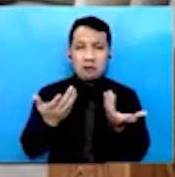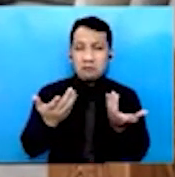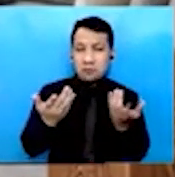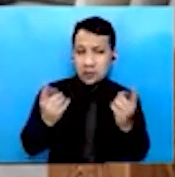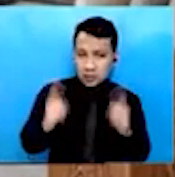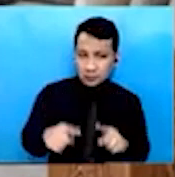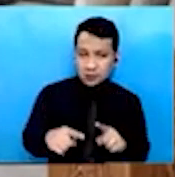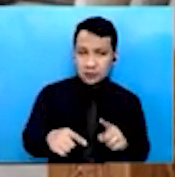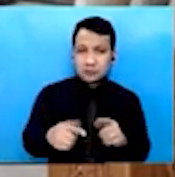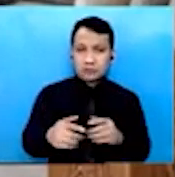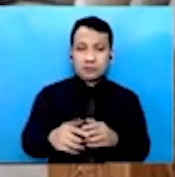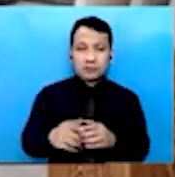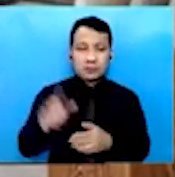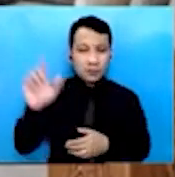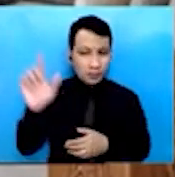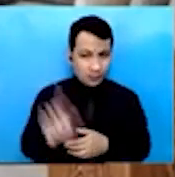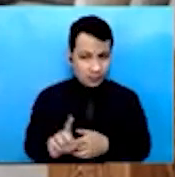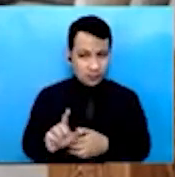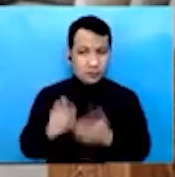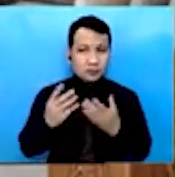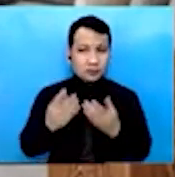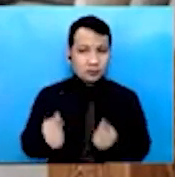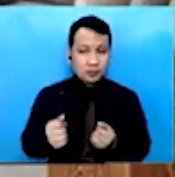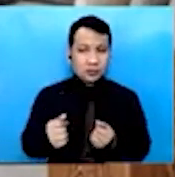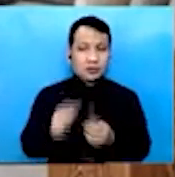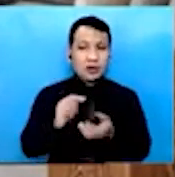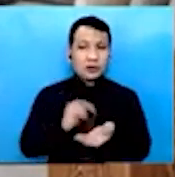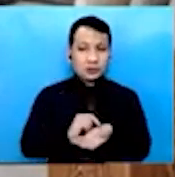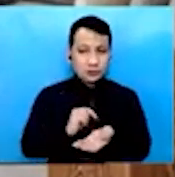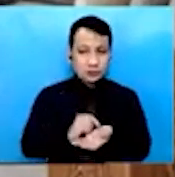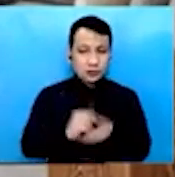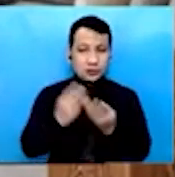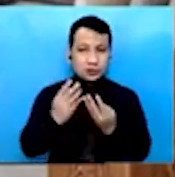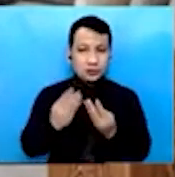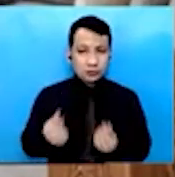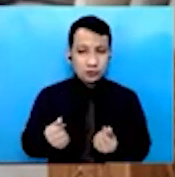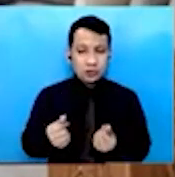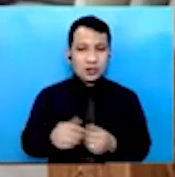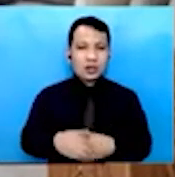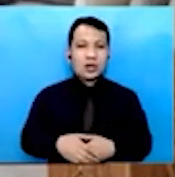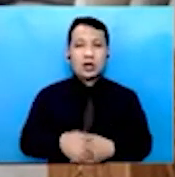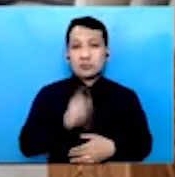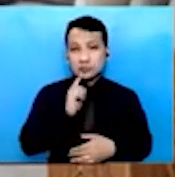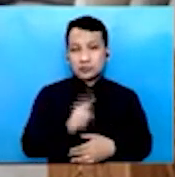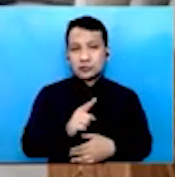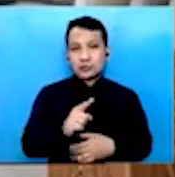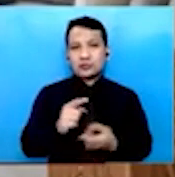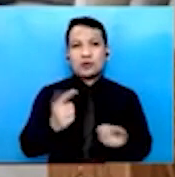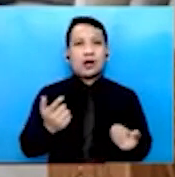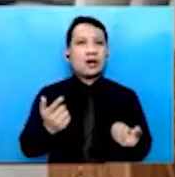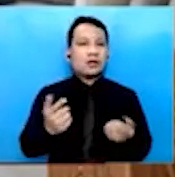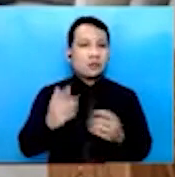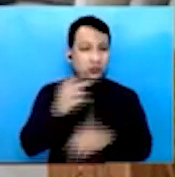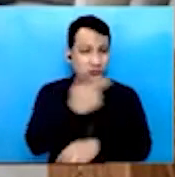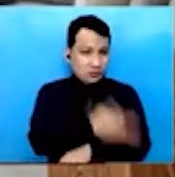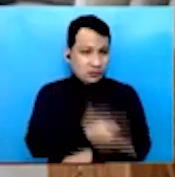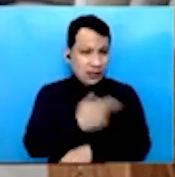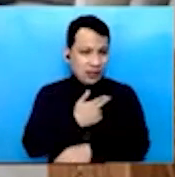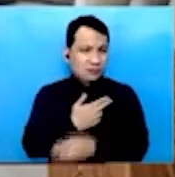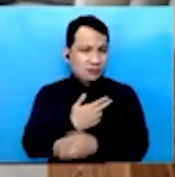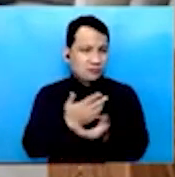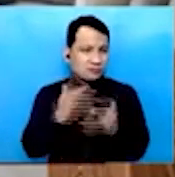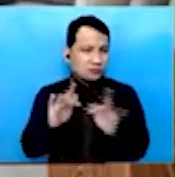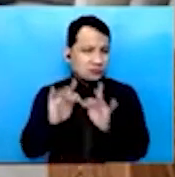pag bumagsak or mawalan tayo ng mga nurses, talaga mapipilay ang mga hospitals instead